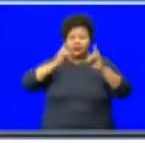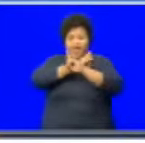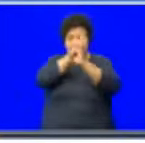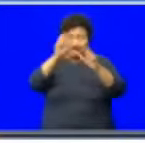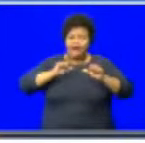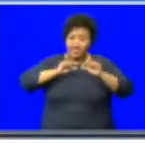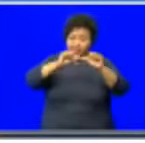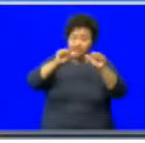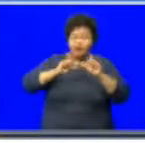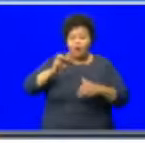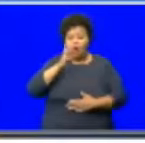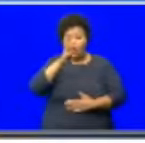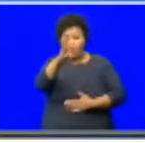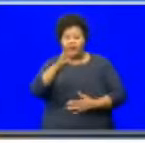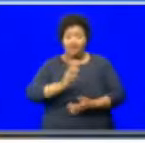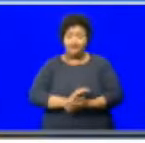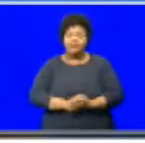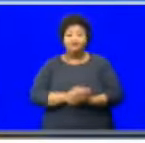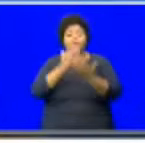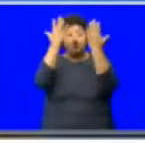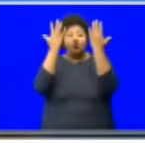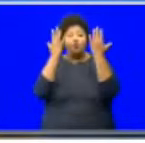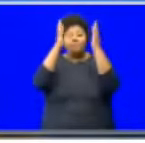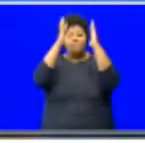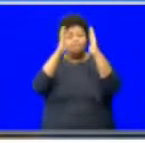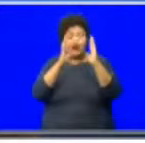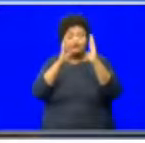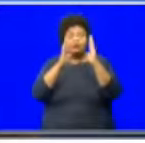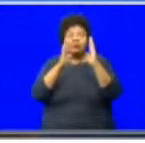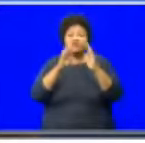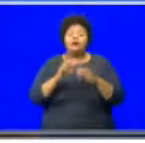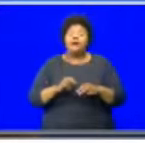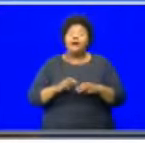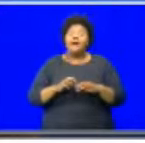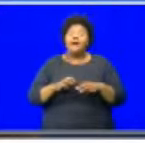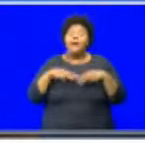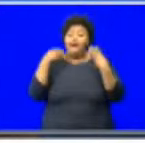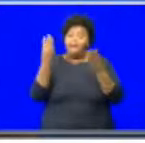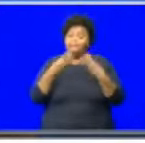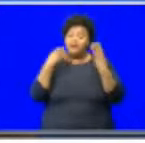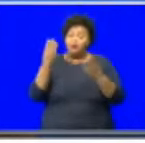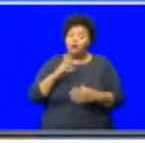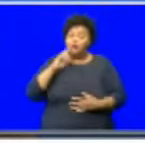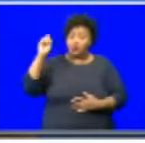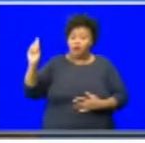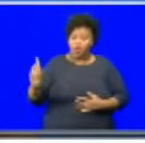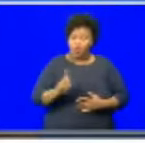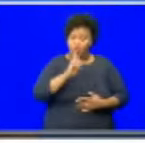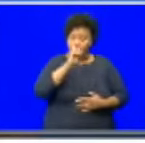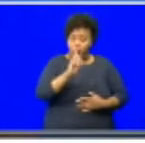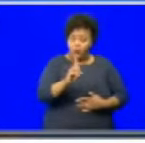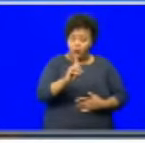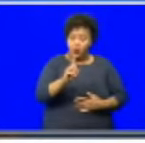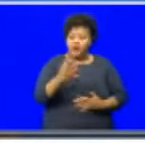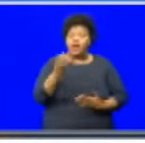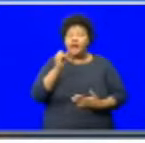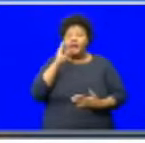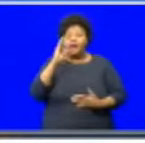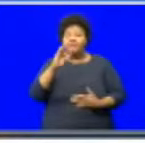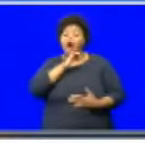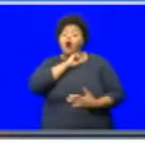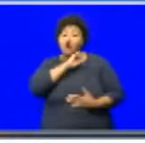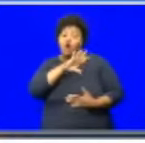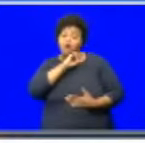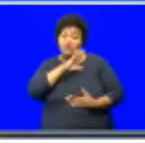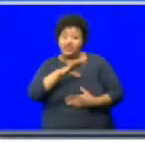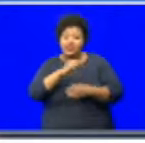sibakhe njengendlunkulu njengemphakathi wonke umuntu lotawufika la kube khona lokumncindile lokukhala kusiyethembisa